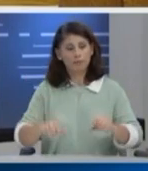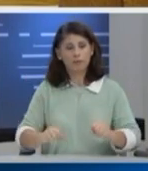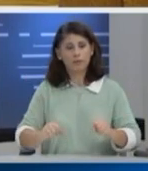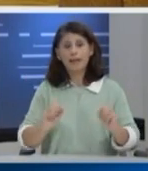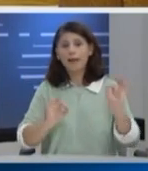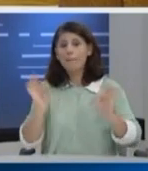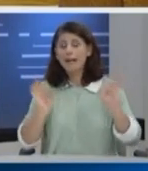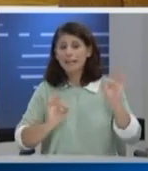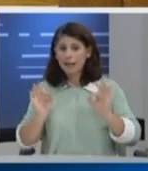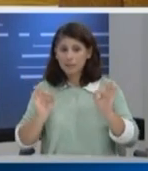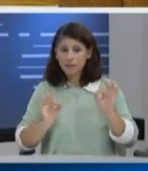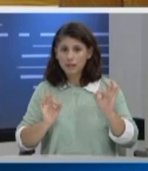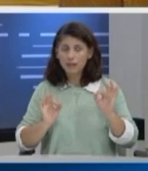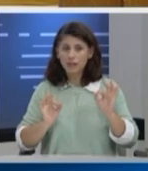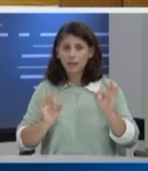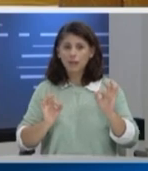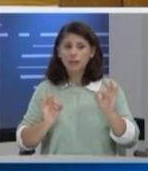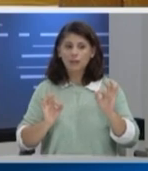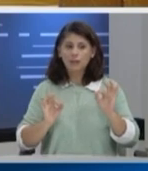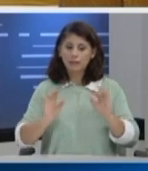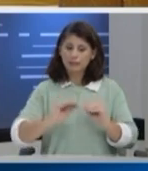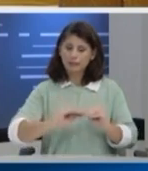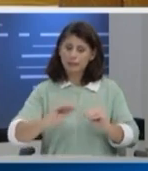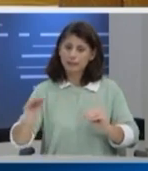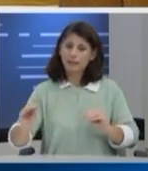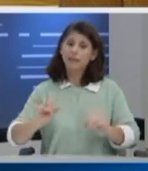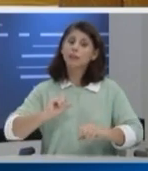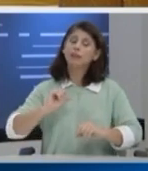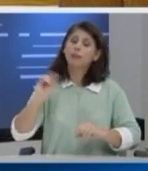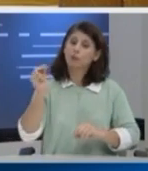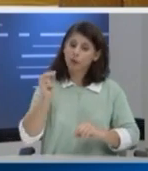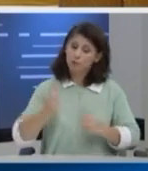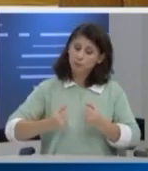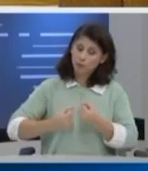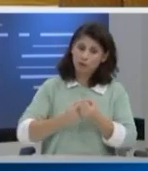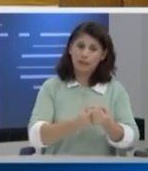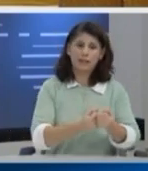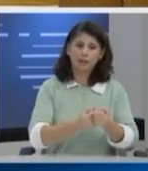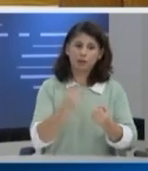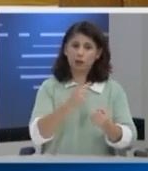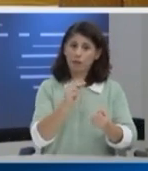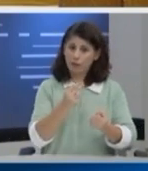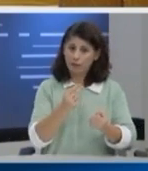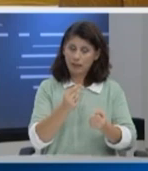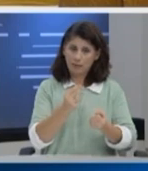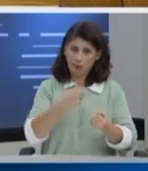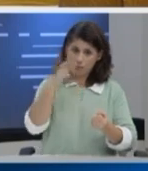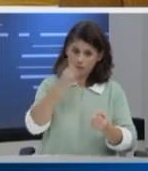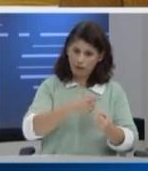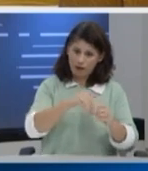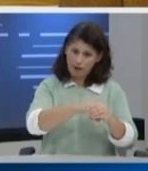καθιερωθεί για να περιγράψει την κίνηση βουλευτών που στηρίζουν την κοινοβουλευτική πλειοψηφία να αποχωρήσουν από